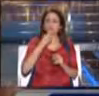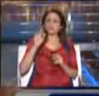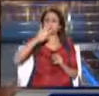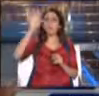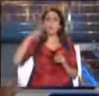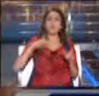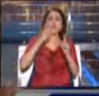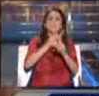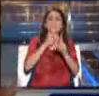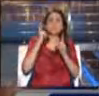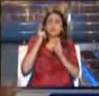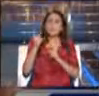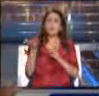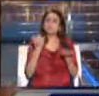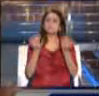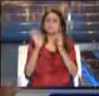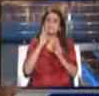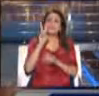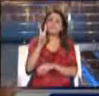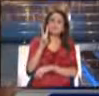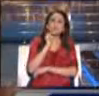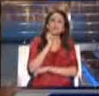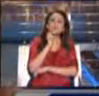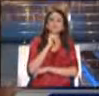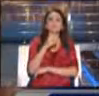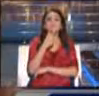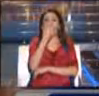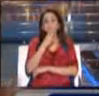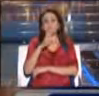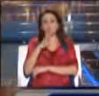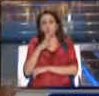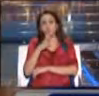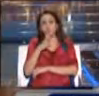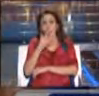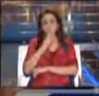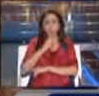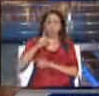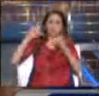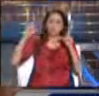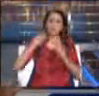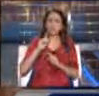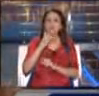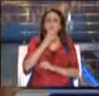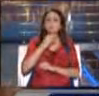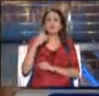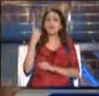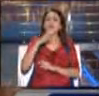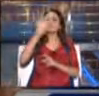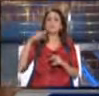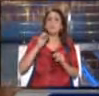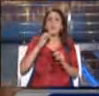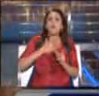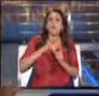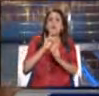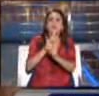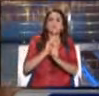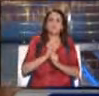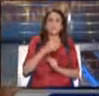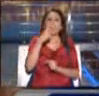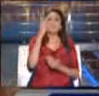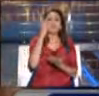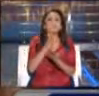بتحبه وبتسمع له وبتقعد تتفرج عليه رغم ان مواصفاته الشكليه مش لازم يكون وسيم قوي. انا قصدي على القبول والكاريزما، ويكون عنده